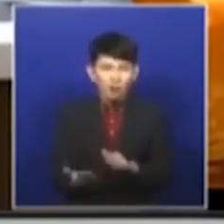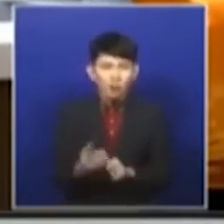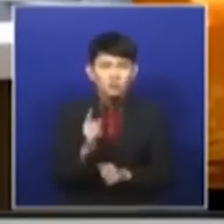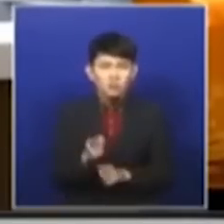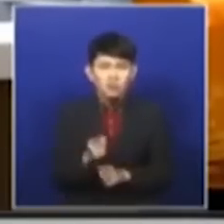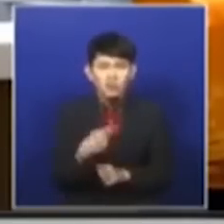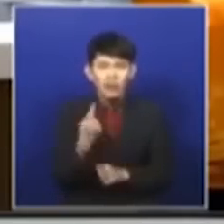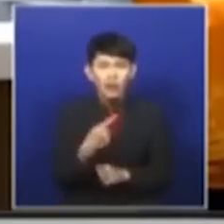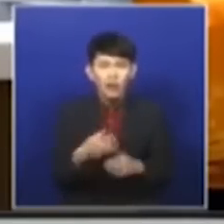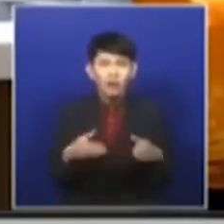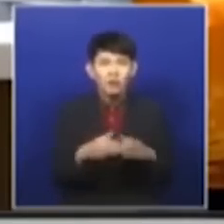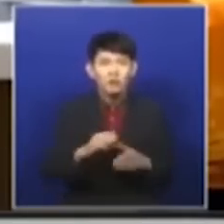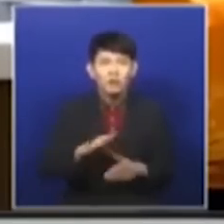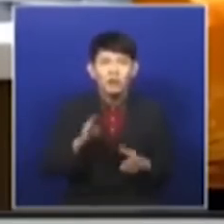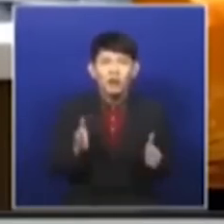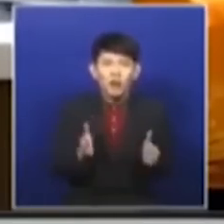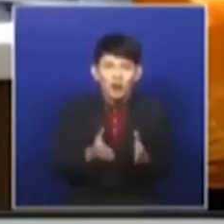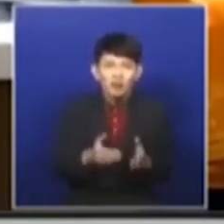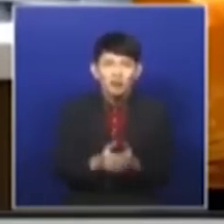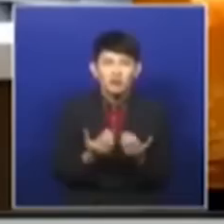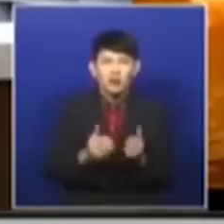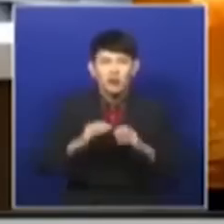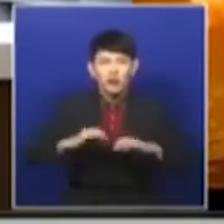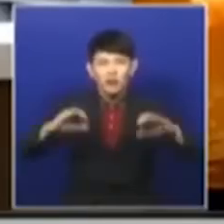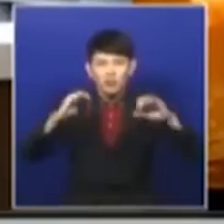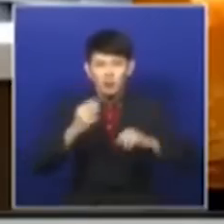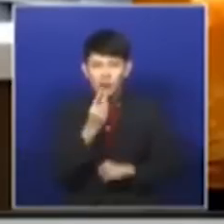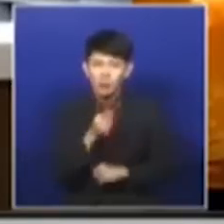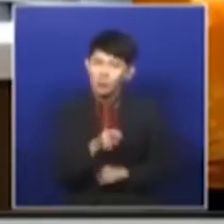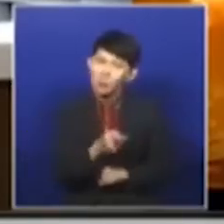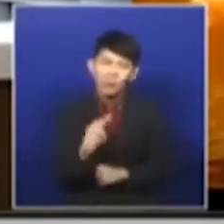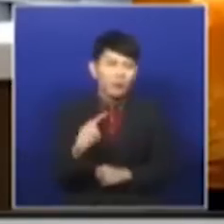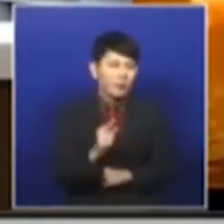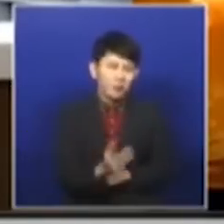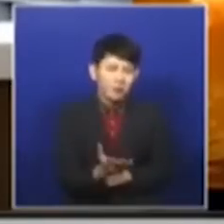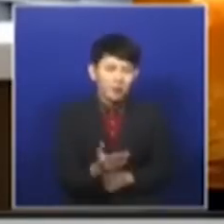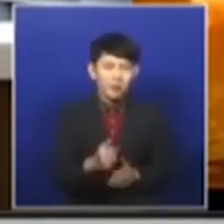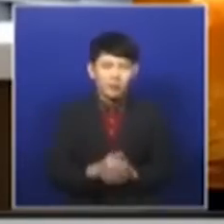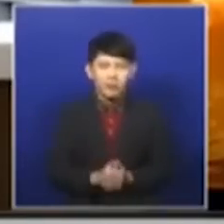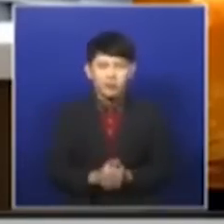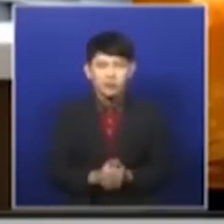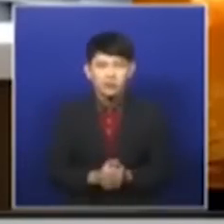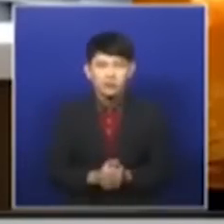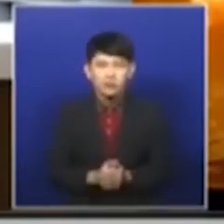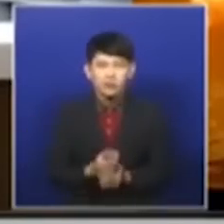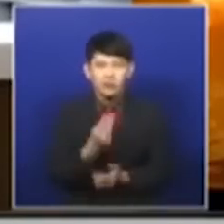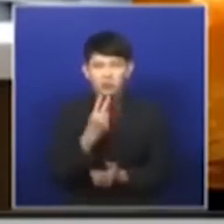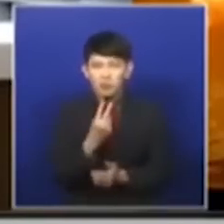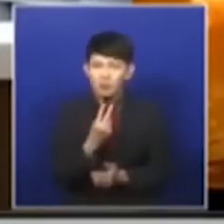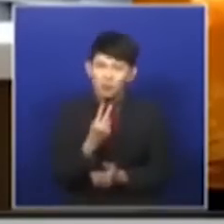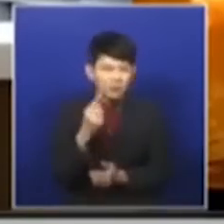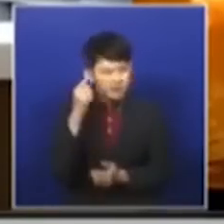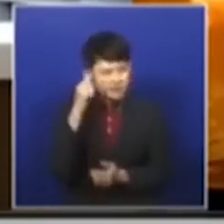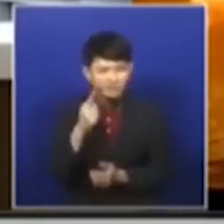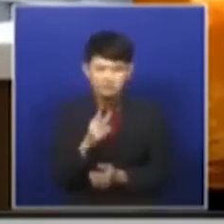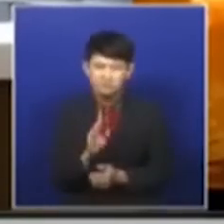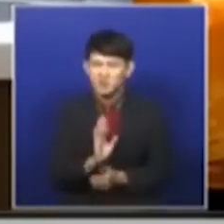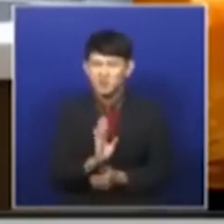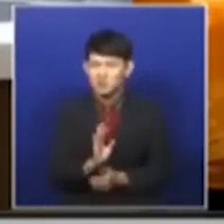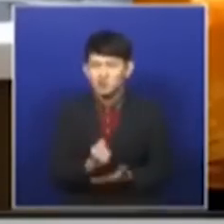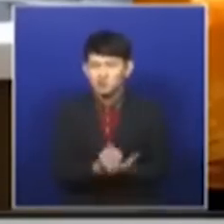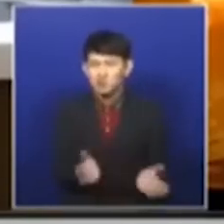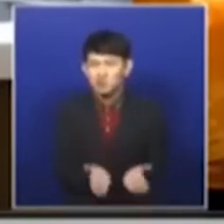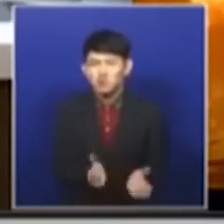ๆคือคนเล็กคนน้อยที่รัฐบาลมองว่าพวกเขาไร้ค่าพวกเขาไม่คุ้มค่าในการที่จะดู